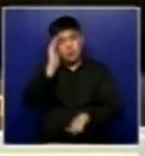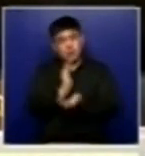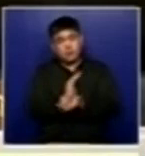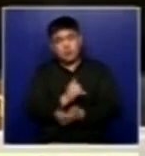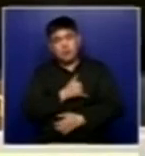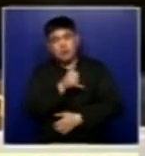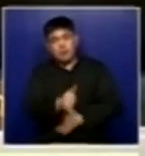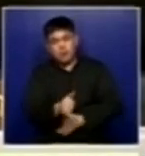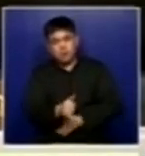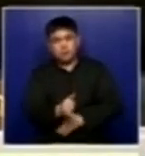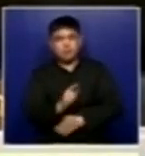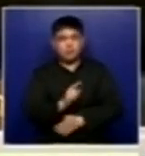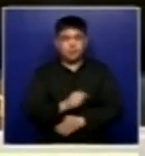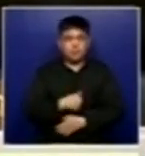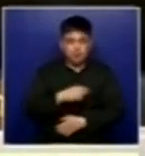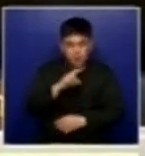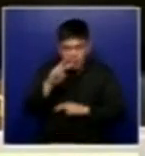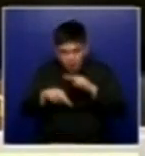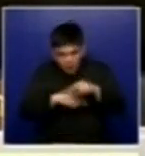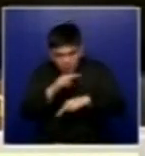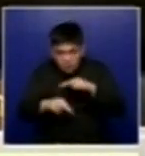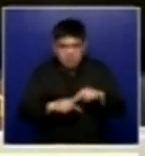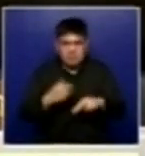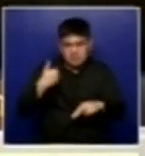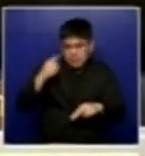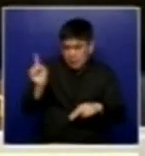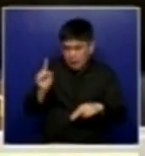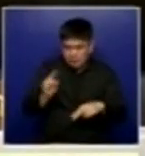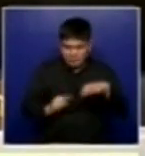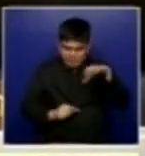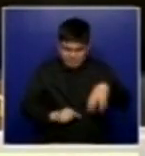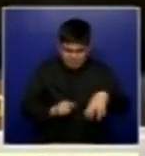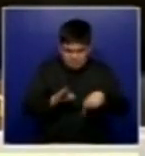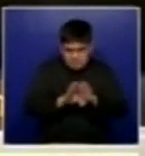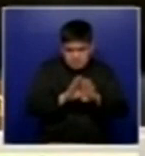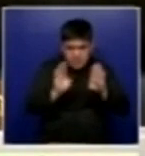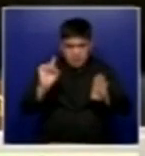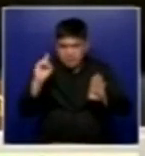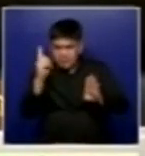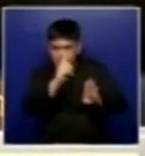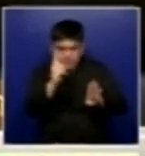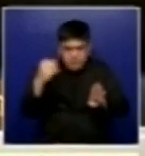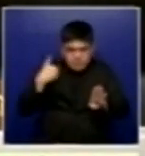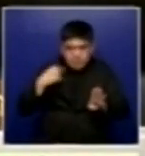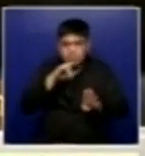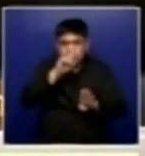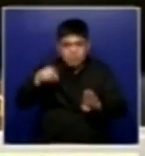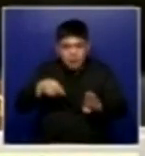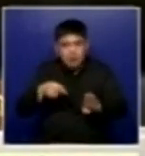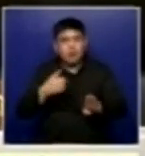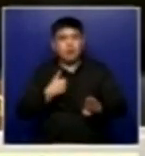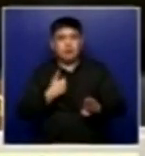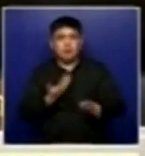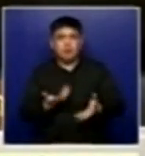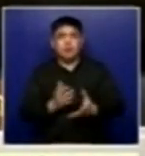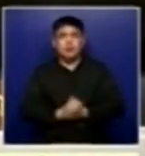ได้มีการติดตามตลอดนะครับว่าในพื้นที่นั้นจะมีการเปิดบ่อนตรงไหนหรือไม่หรืออะไรหรือว่าจะไปดำเนินการที่ไหนหรือ